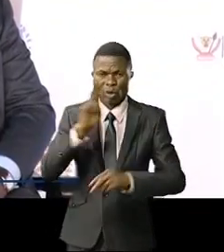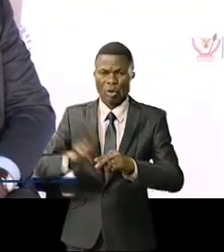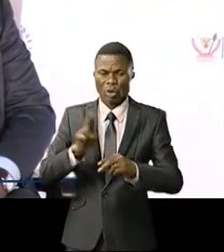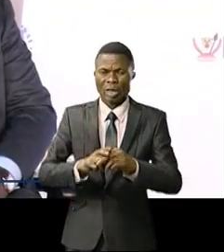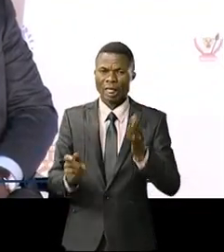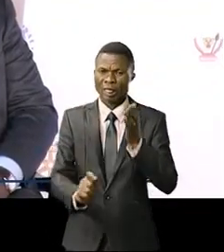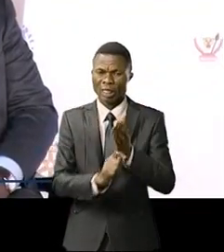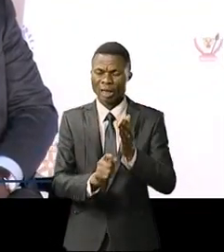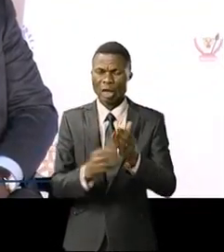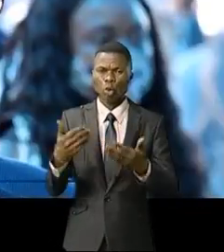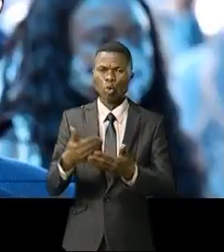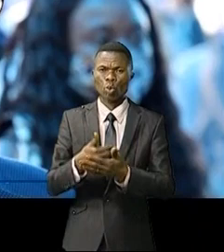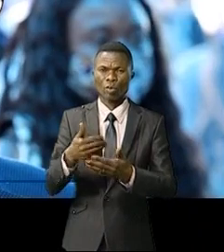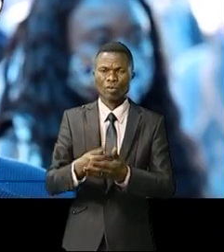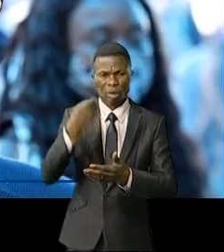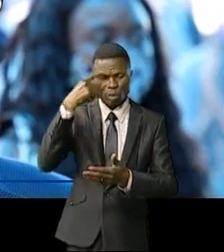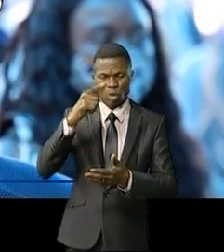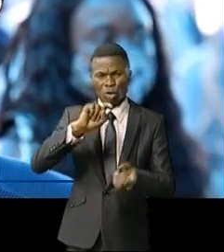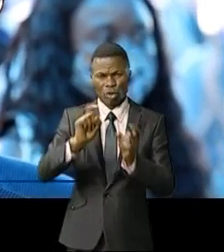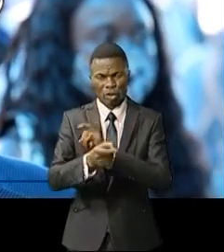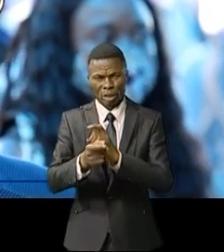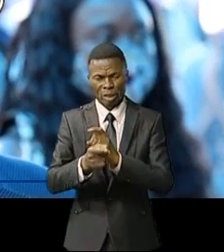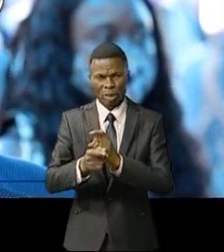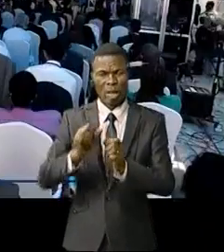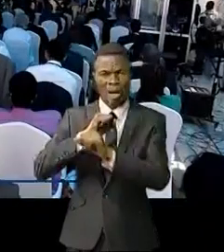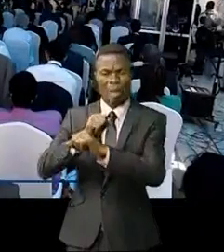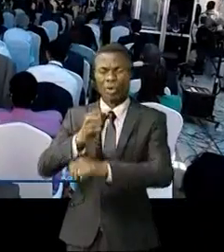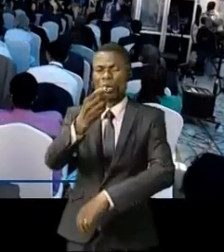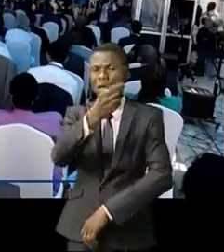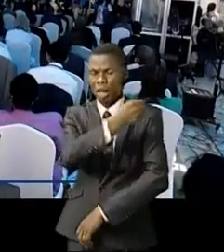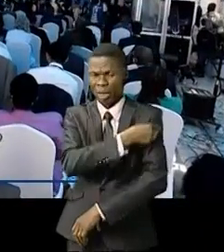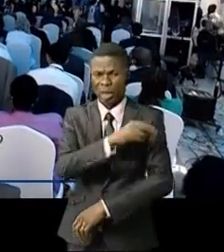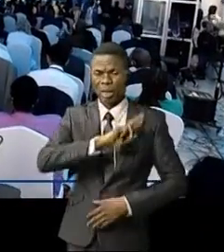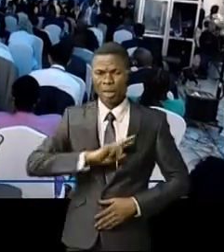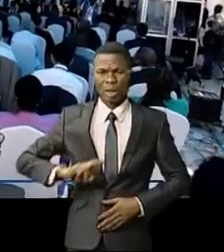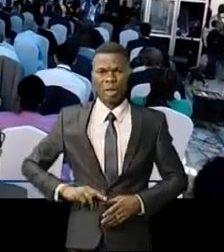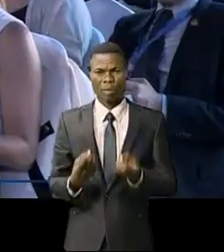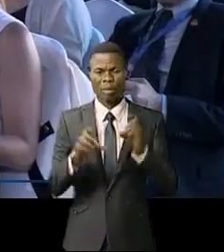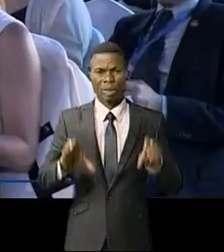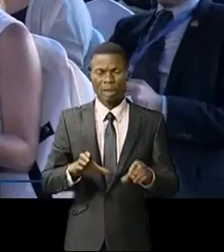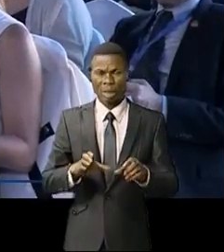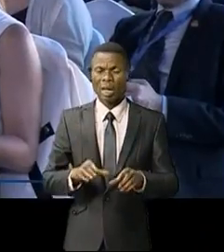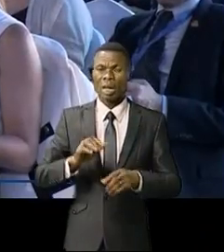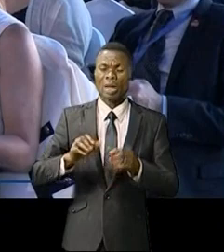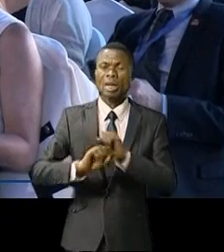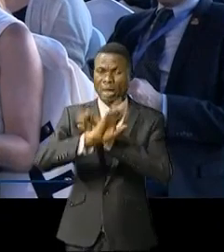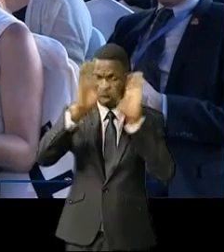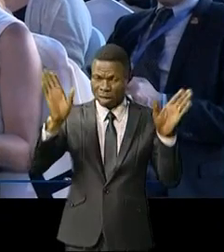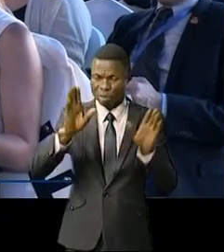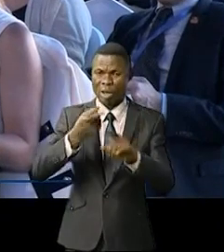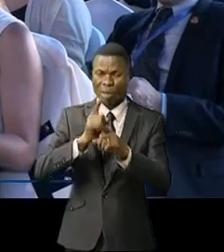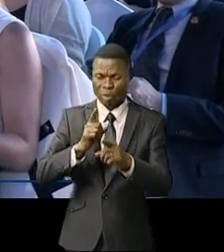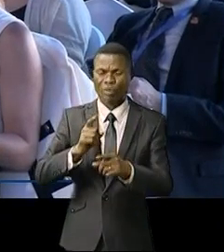stratégies innovantes afin d'améliorer la couverture vaccinale en RDC. Sous le leadership éclairé du chef de